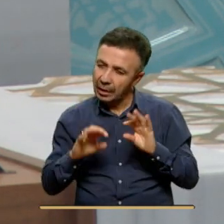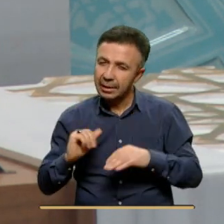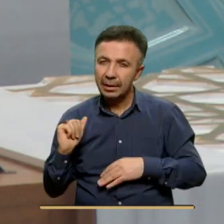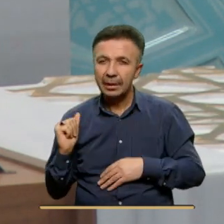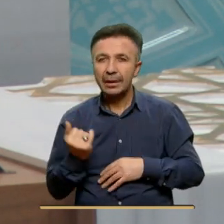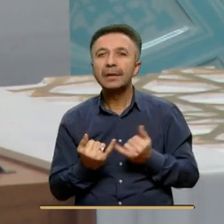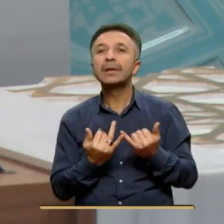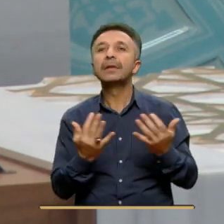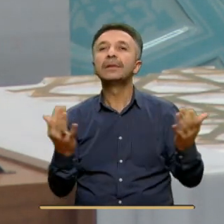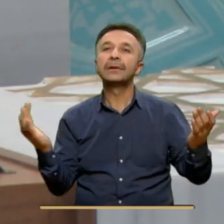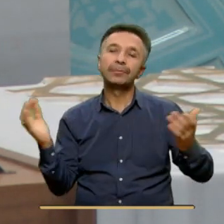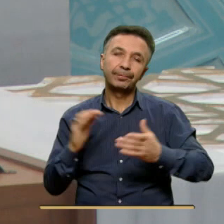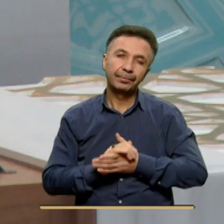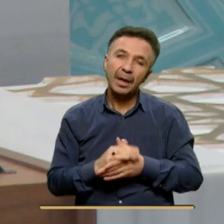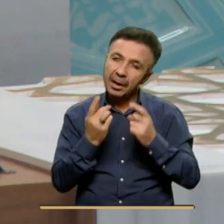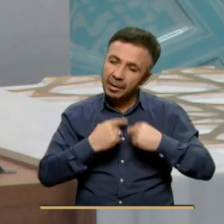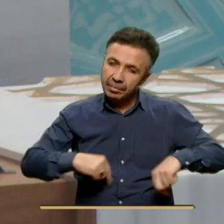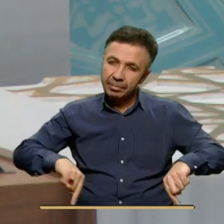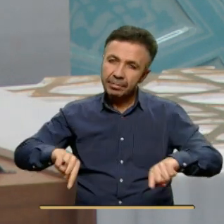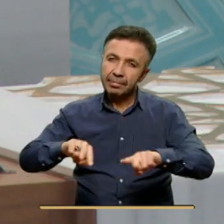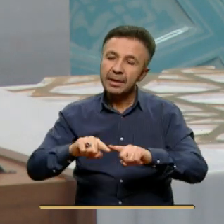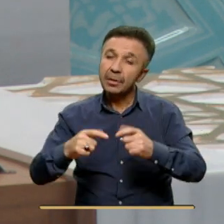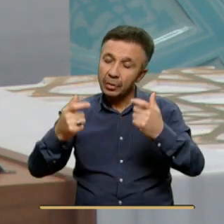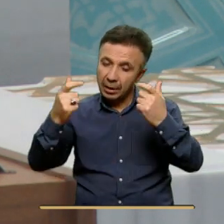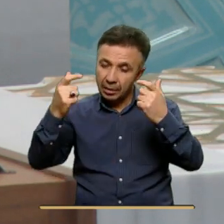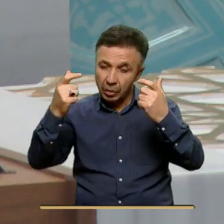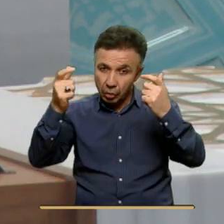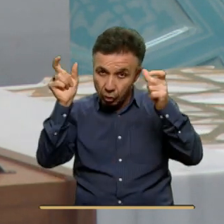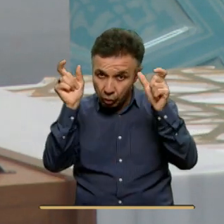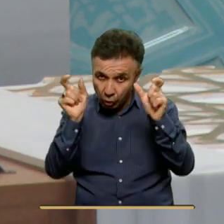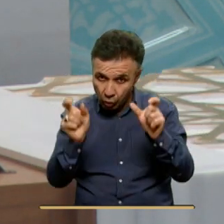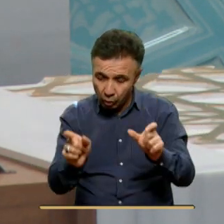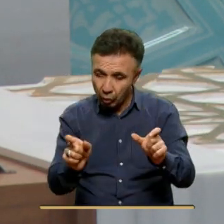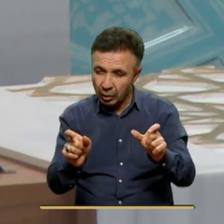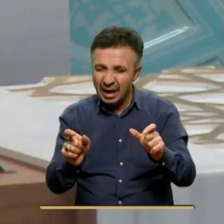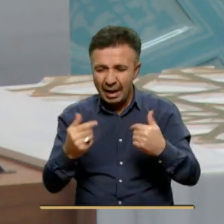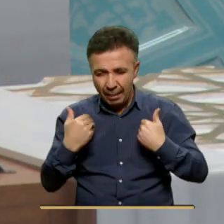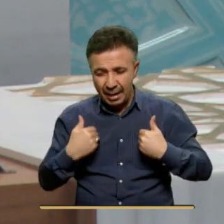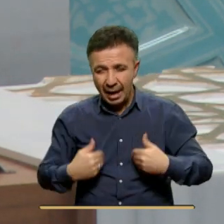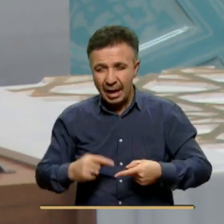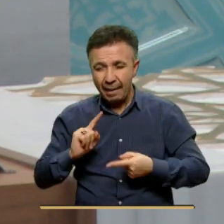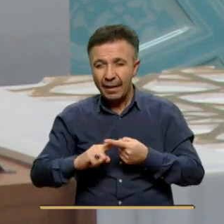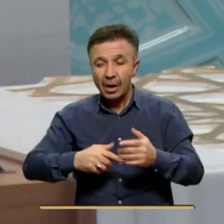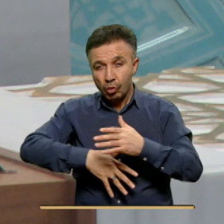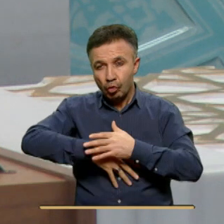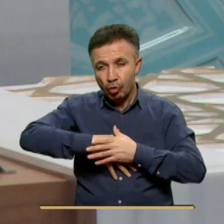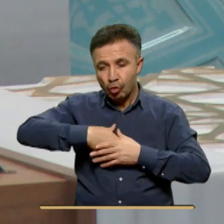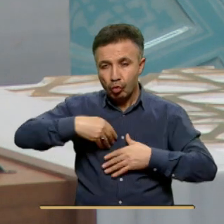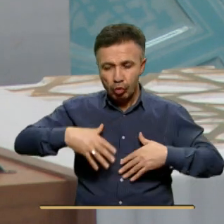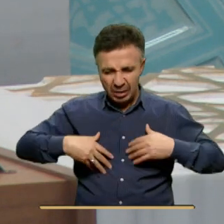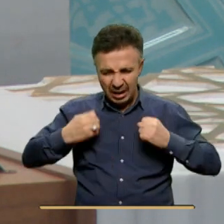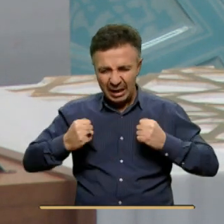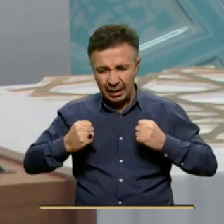değerli kardeşlerim, bizlere düşen sorumluluk, beden ve ruh sağlığımızın en